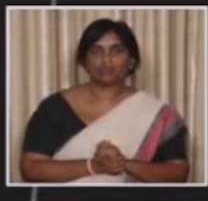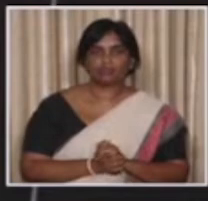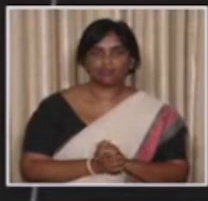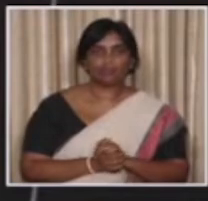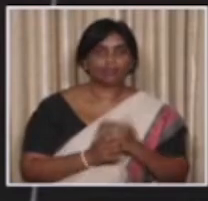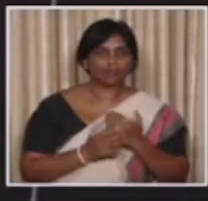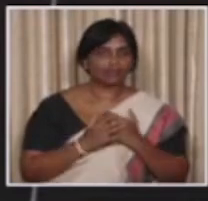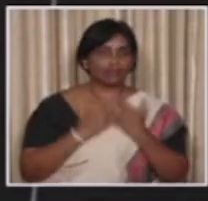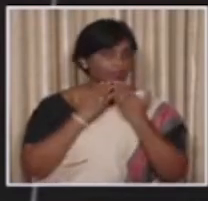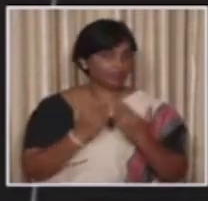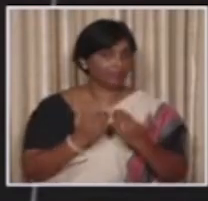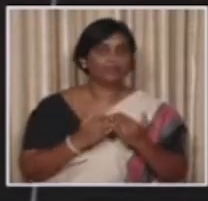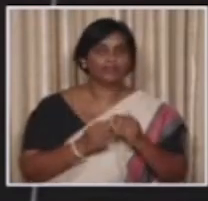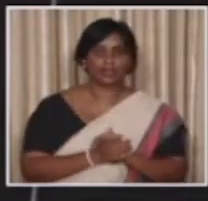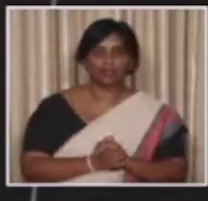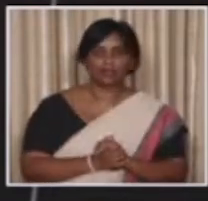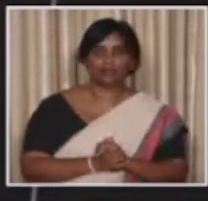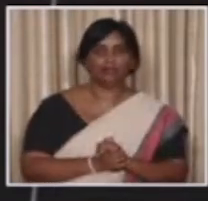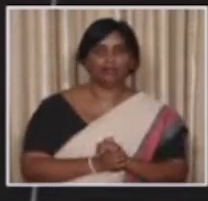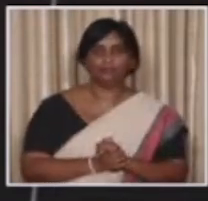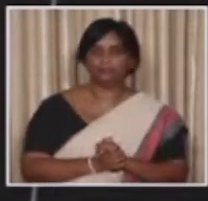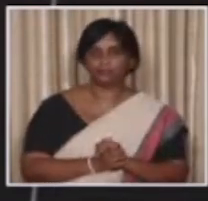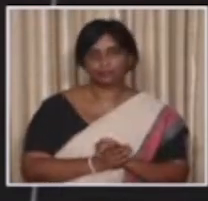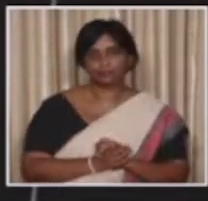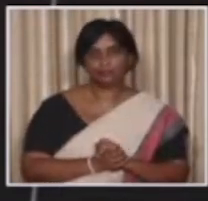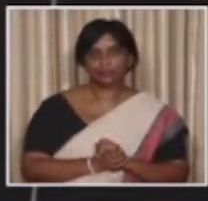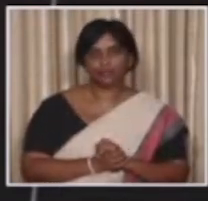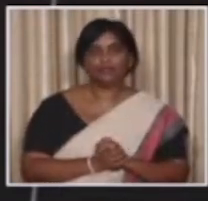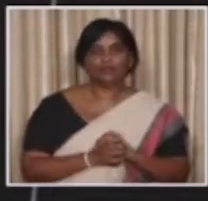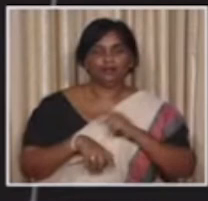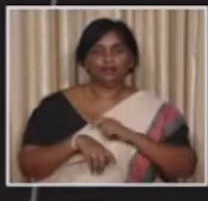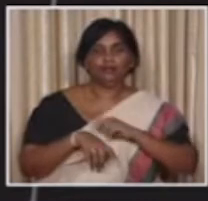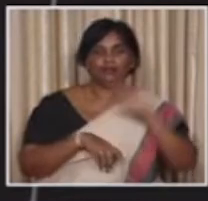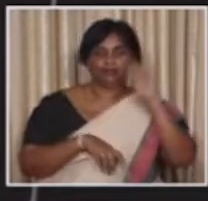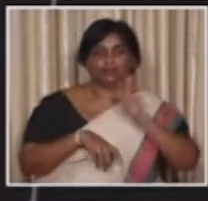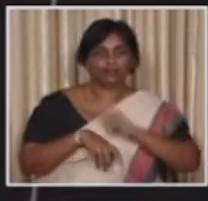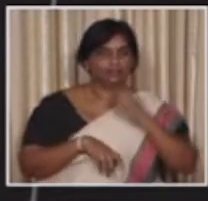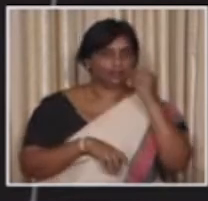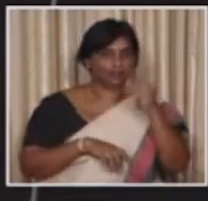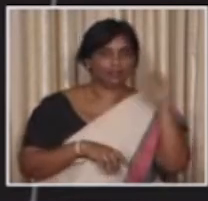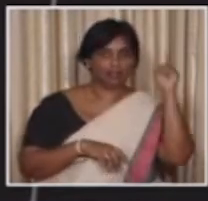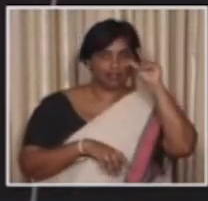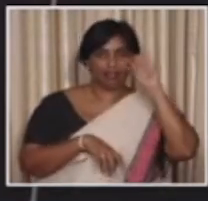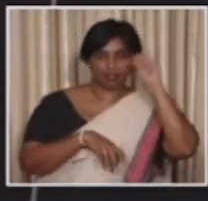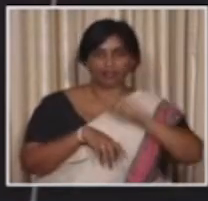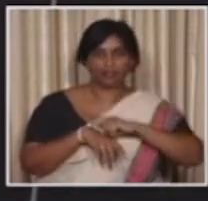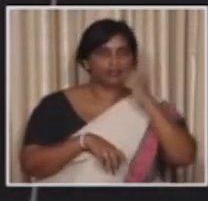Thank you. හරි හරි හරි. මේ අද හවස වෙලාව දීලා තියෙනවා. අද හවස වෙලාව